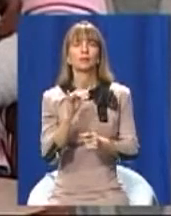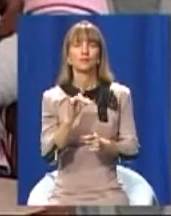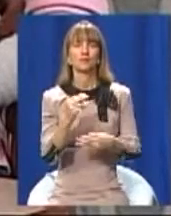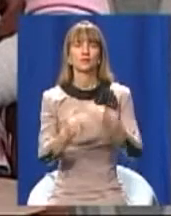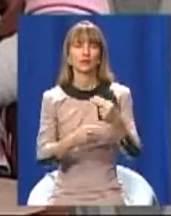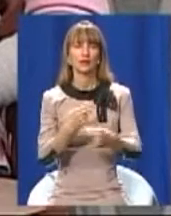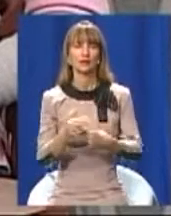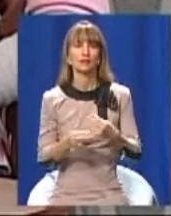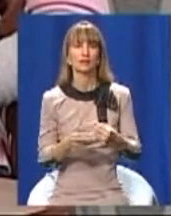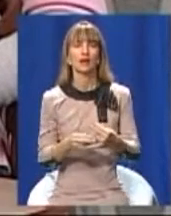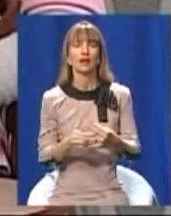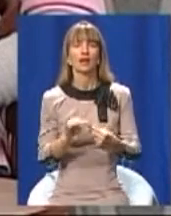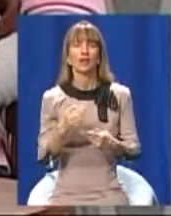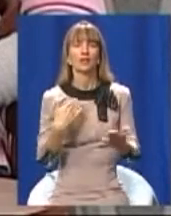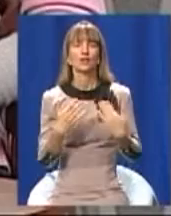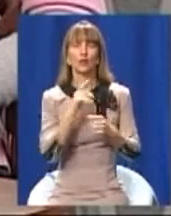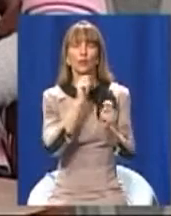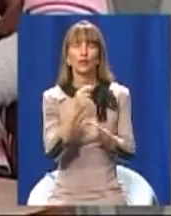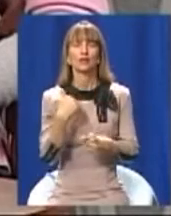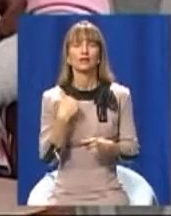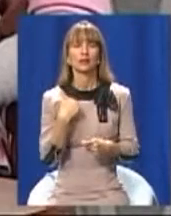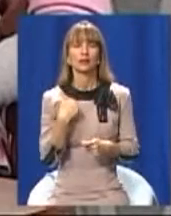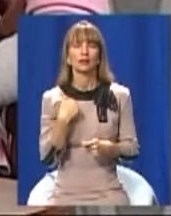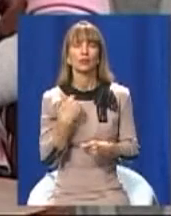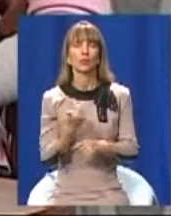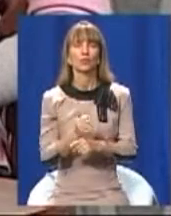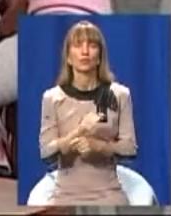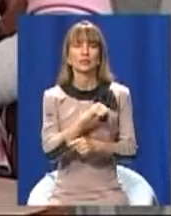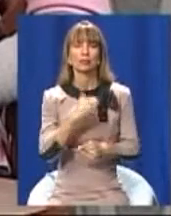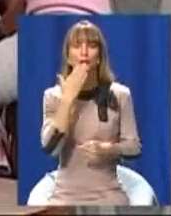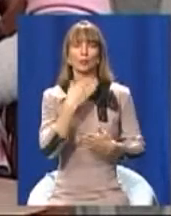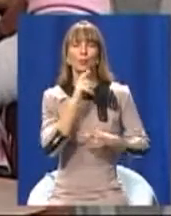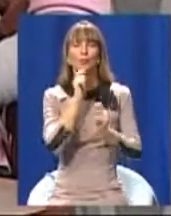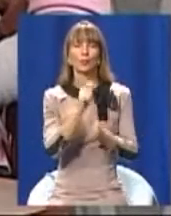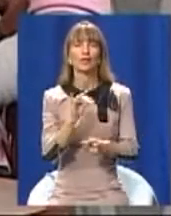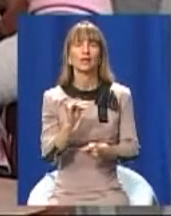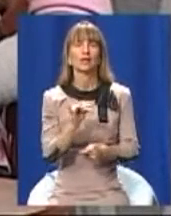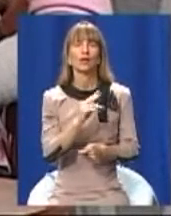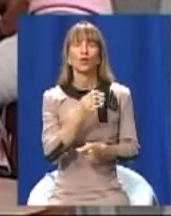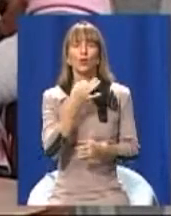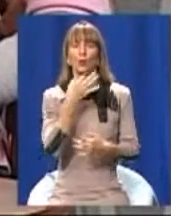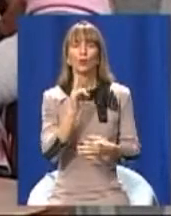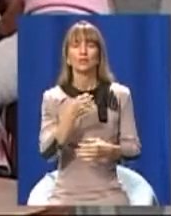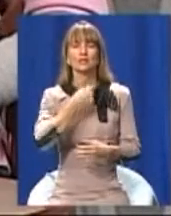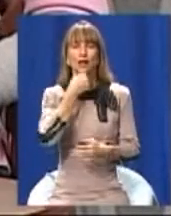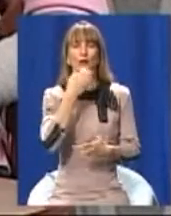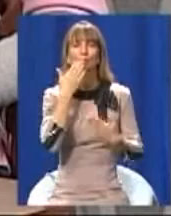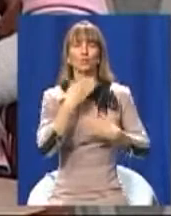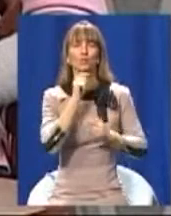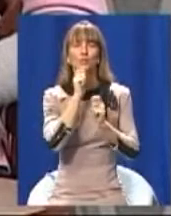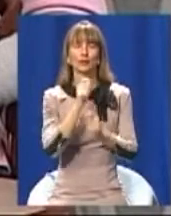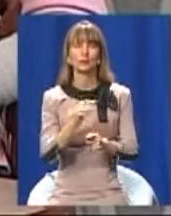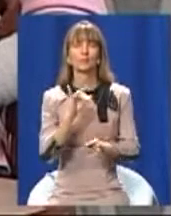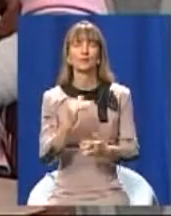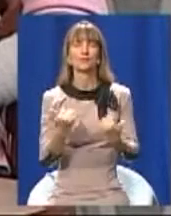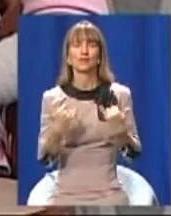часи. А стосовно подарунків, я, звичайно, таки дуже сама полюбляю подарунки, та й будь-хто із дорослих полюбляє подарунки. І сьогодні